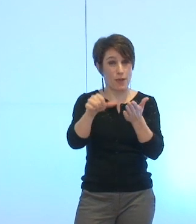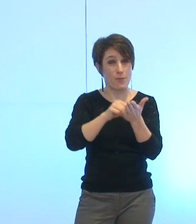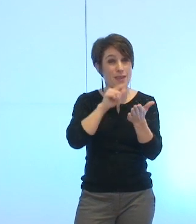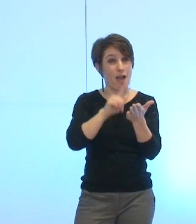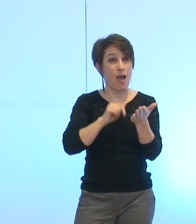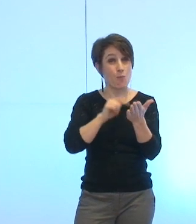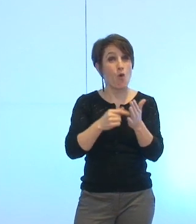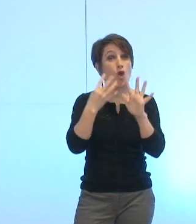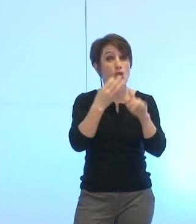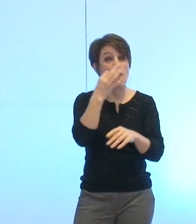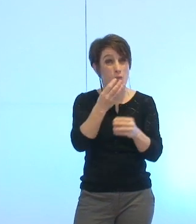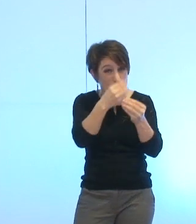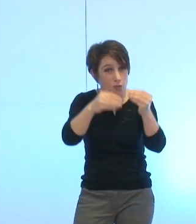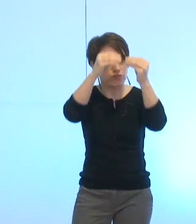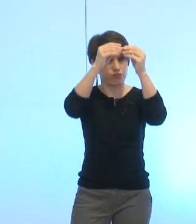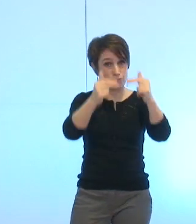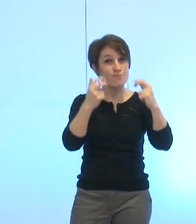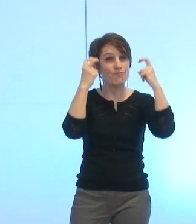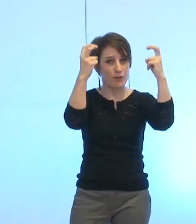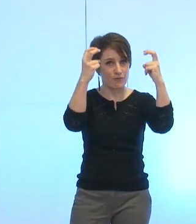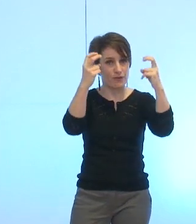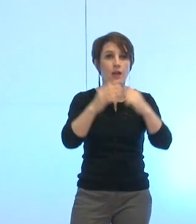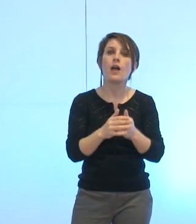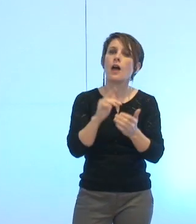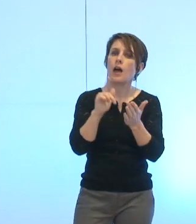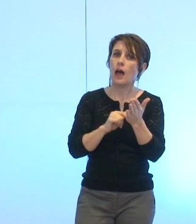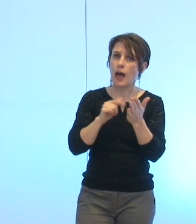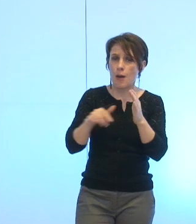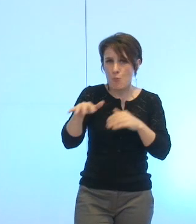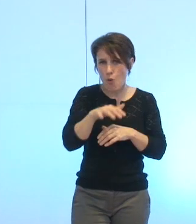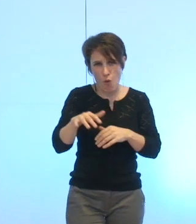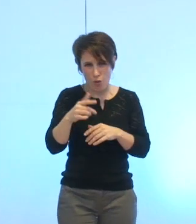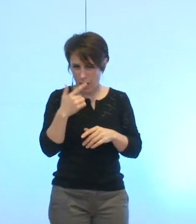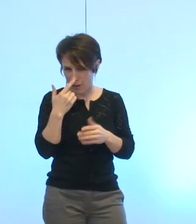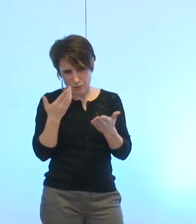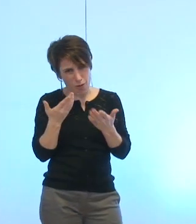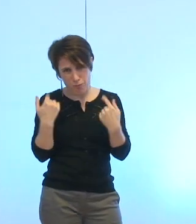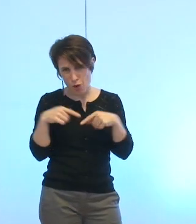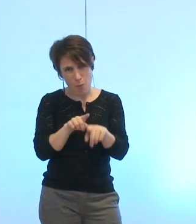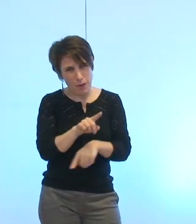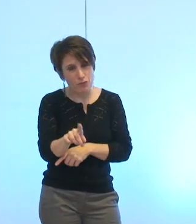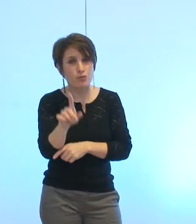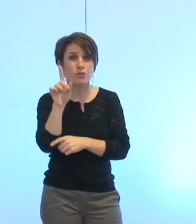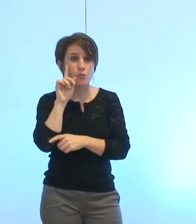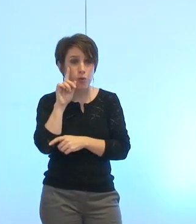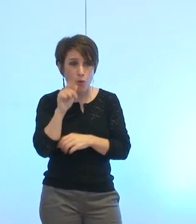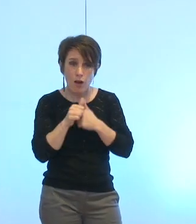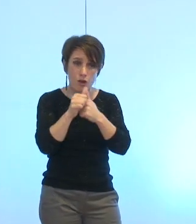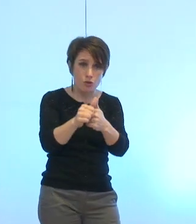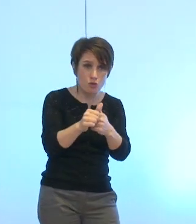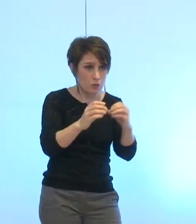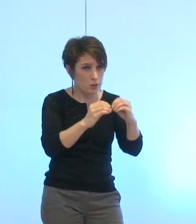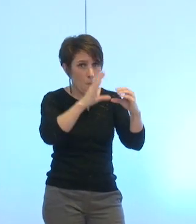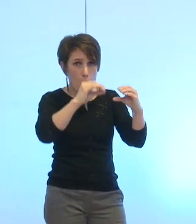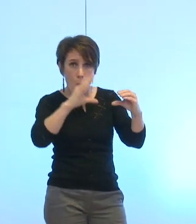plus ces impôts locaux vous le savez sont doublement inégalitaires inégalitair car ils ne sont ni proportionnels ni